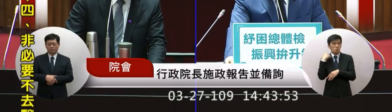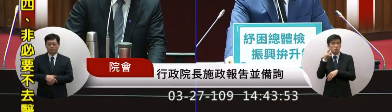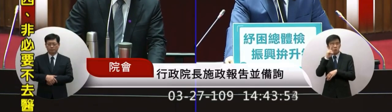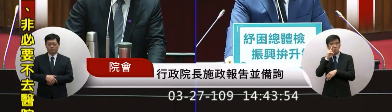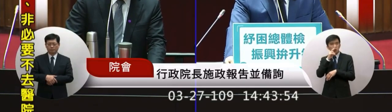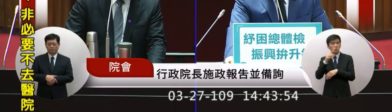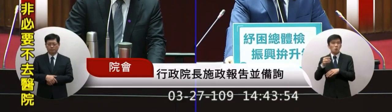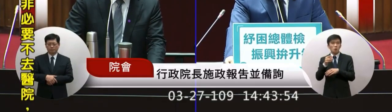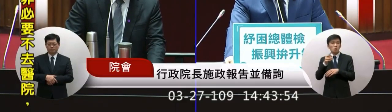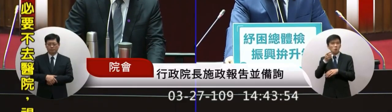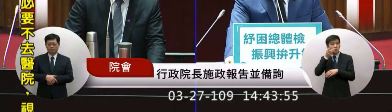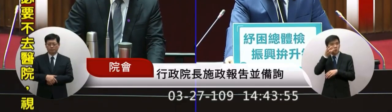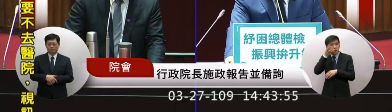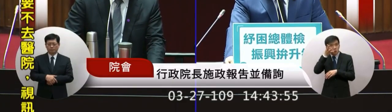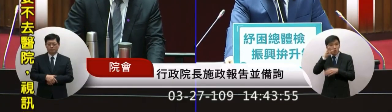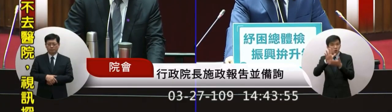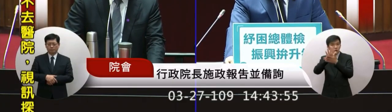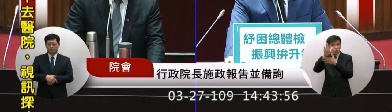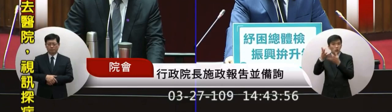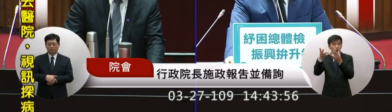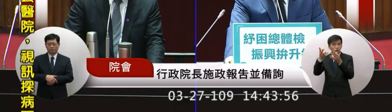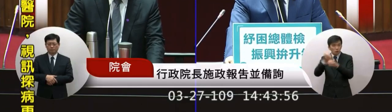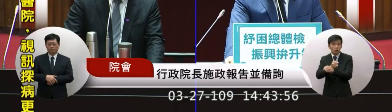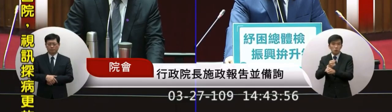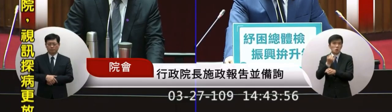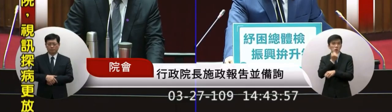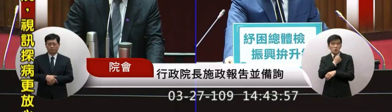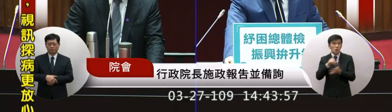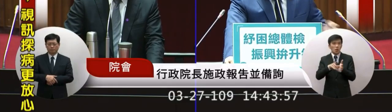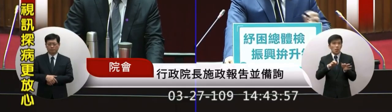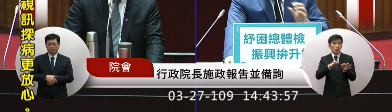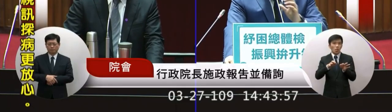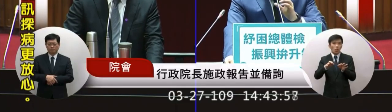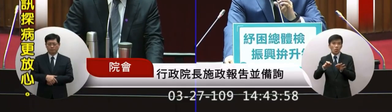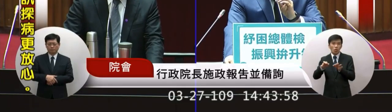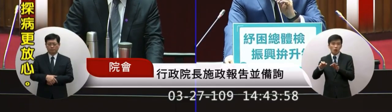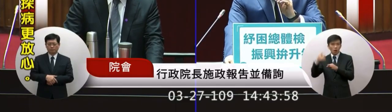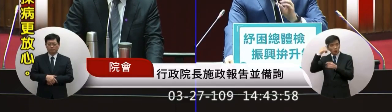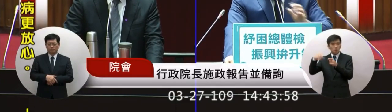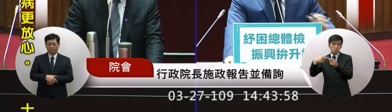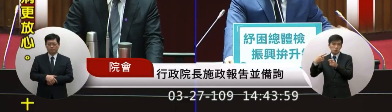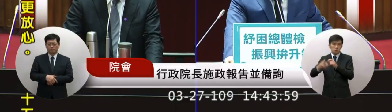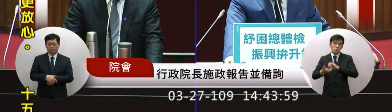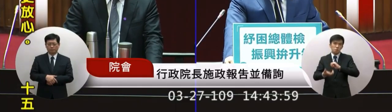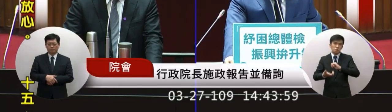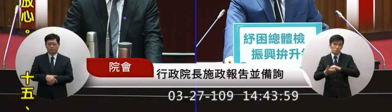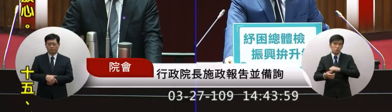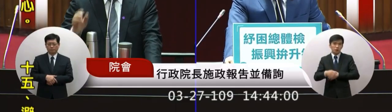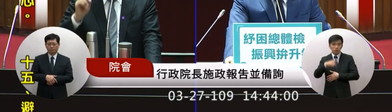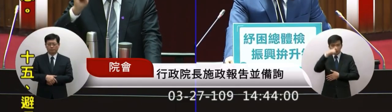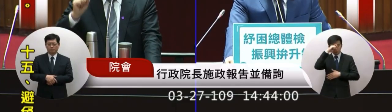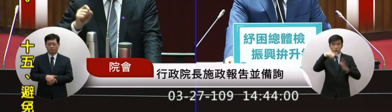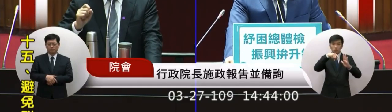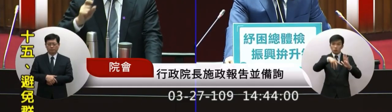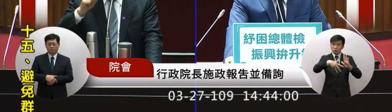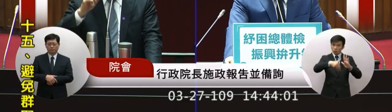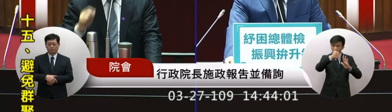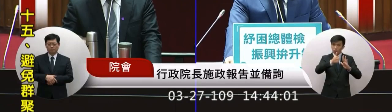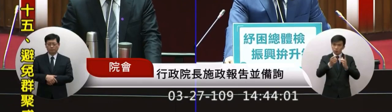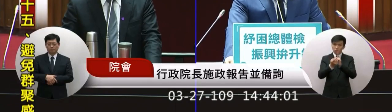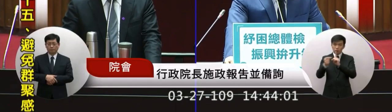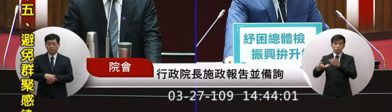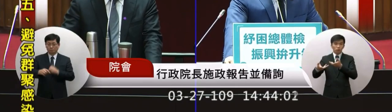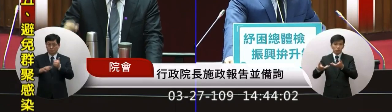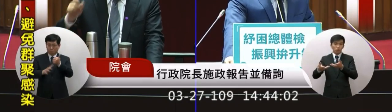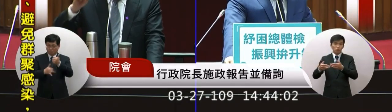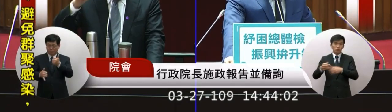就过去了。可能要到明年拢真有可能，所以这个部分是咪一定给他刚刚承诺一下本息这个部分。